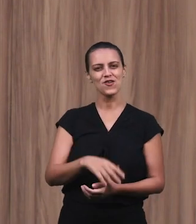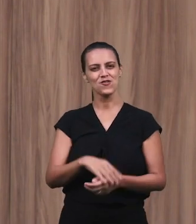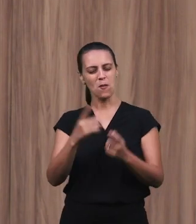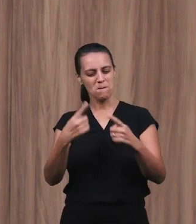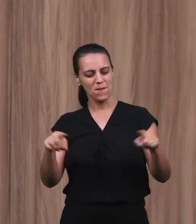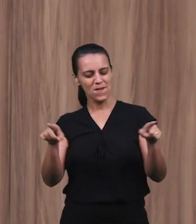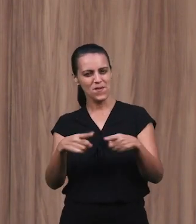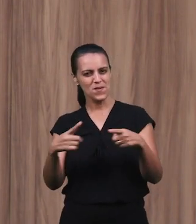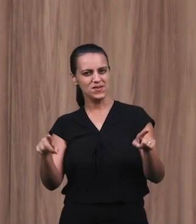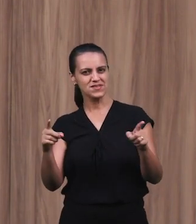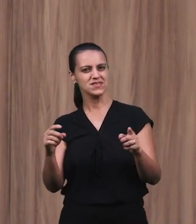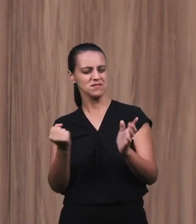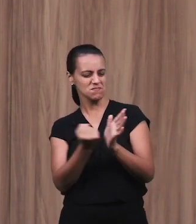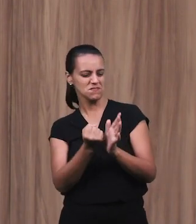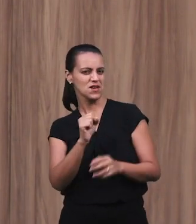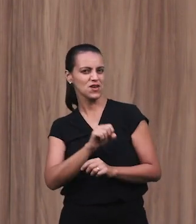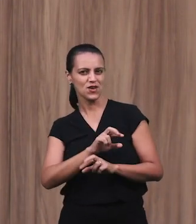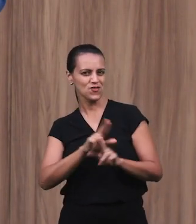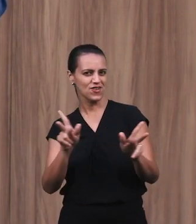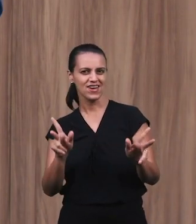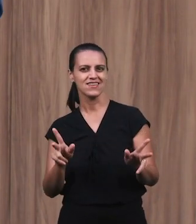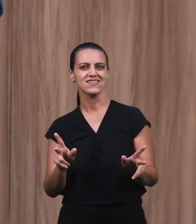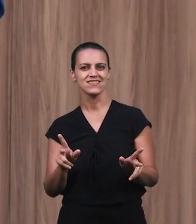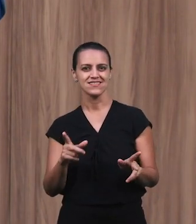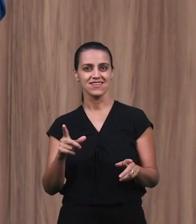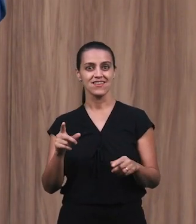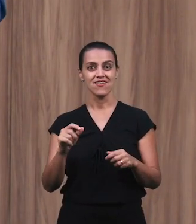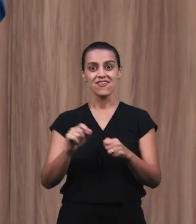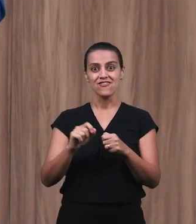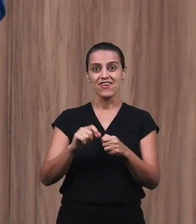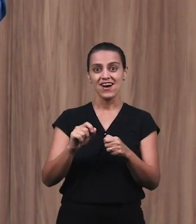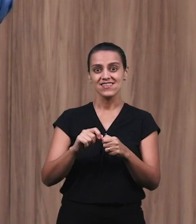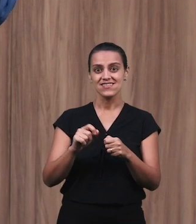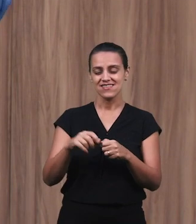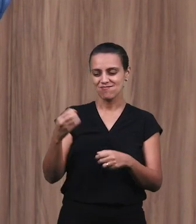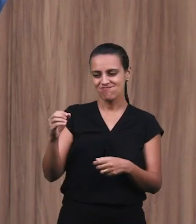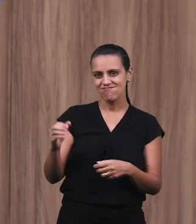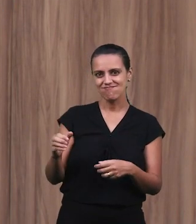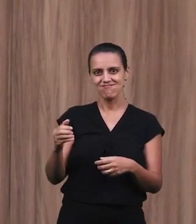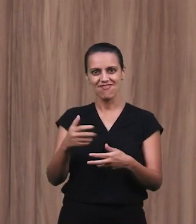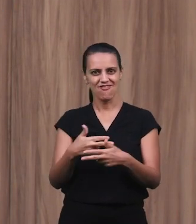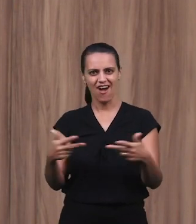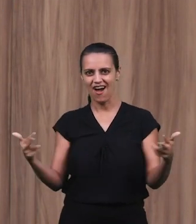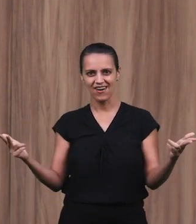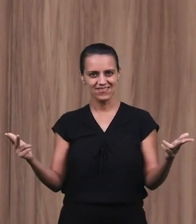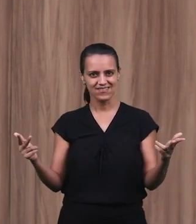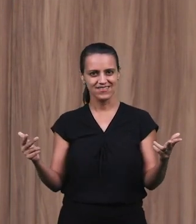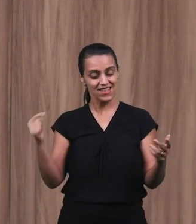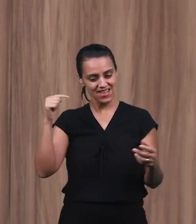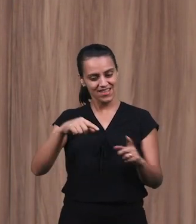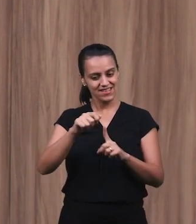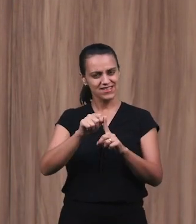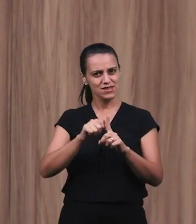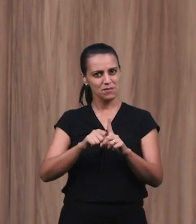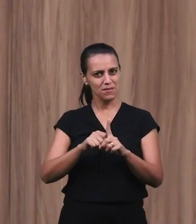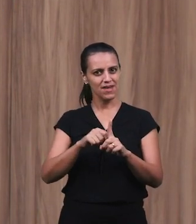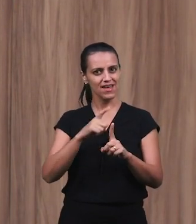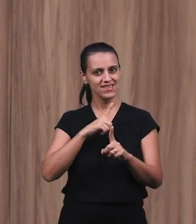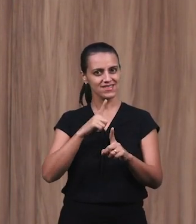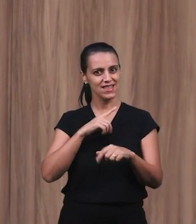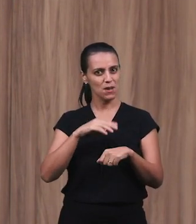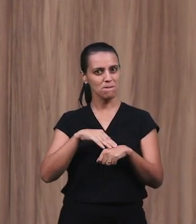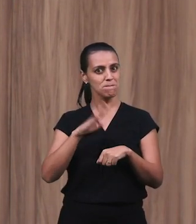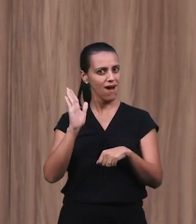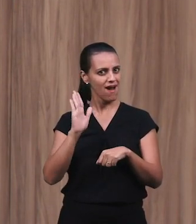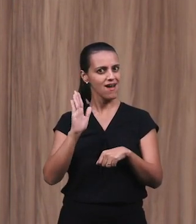nouvelles symboles de la musique. Nous allons construire des instruments avec des matériaux recyclables. Et ce mois, nous allons